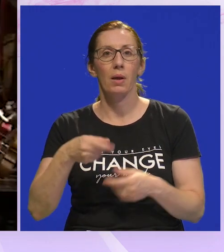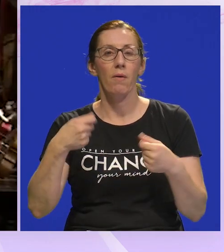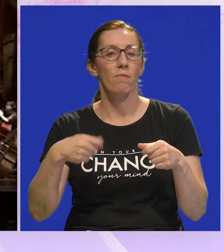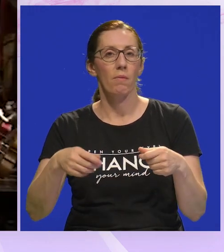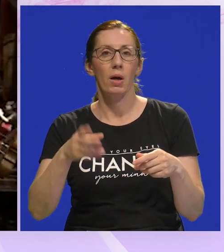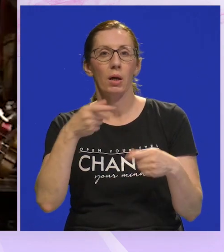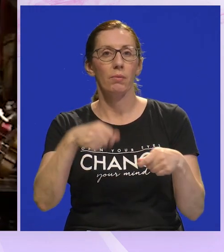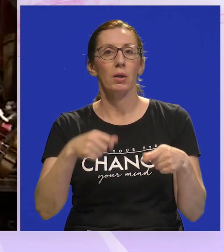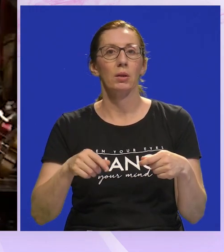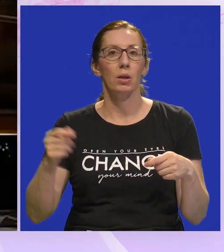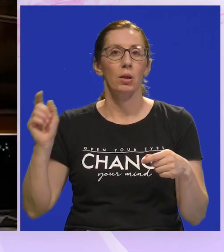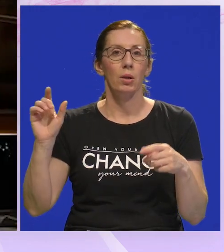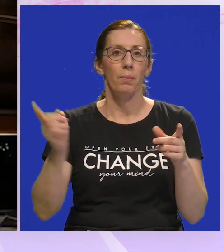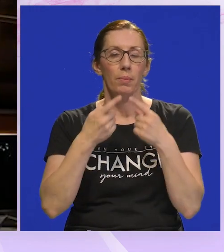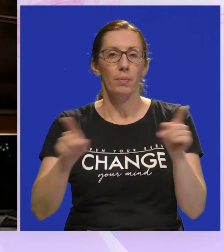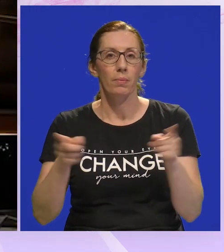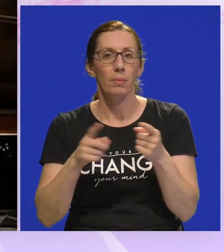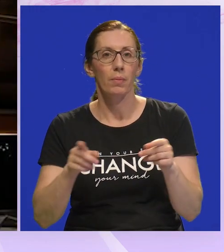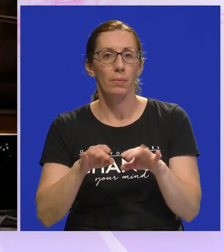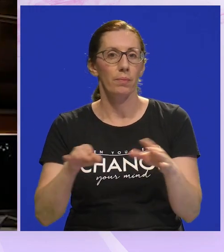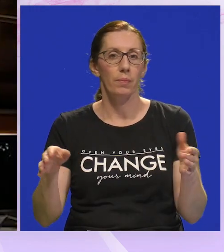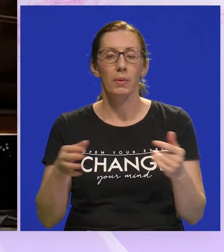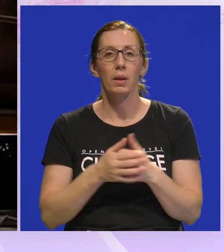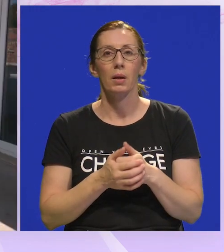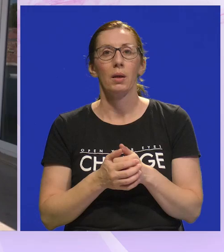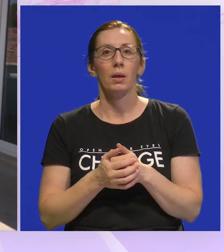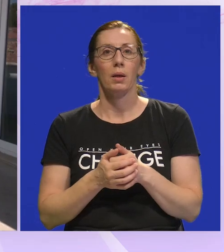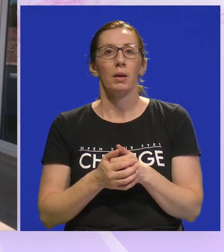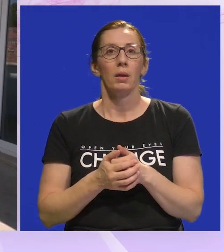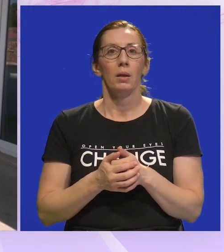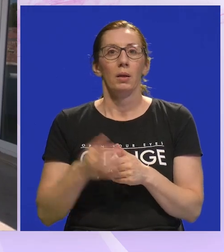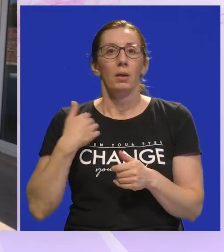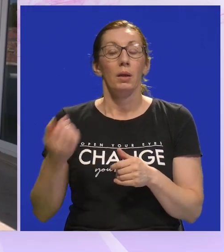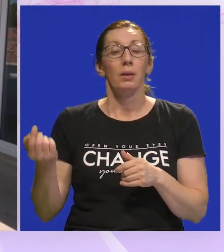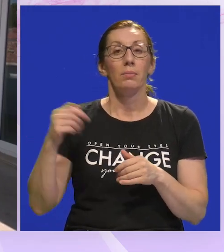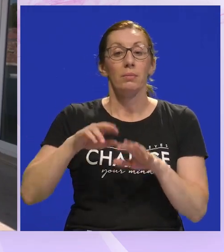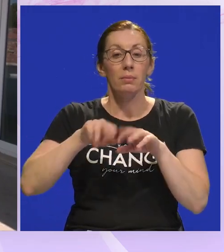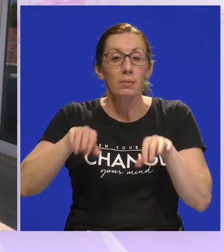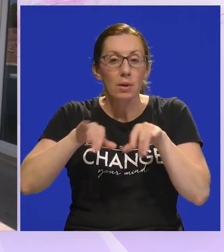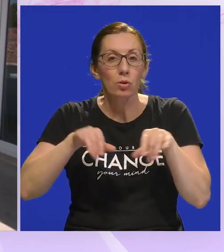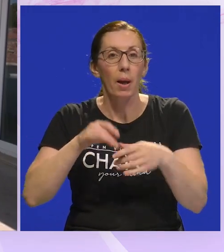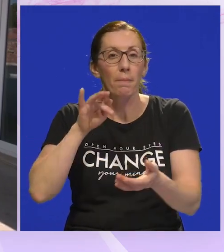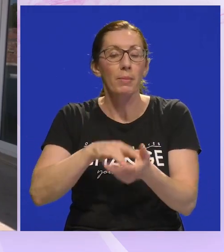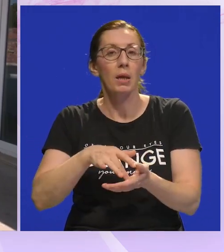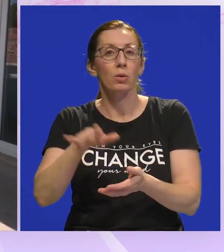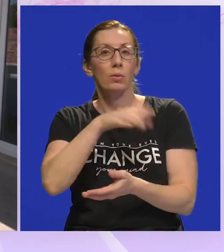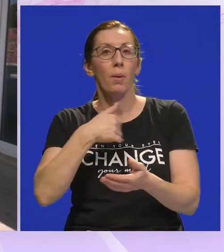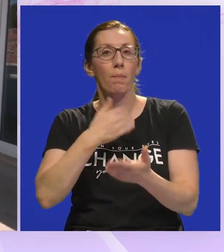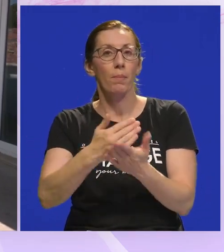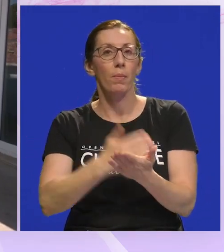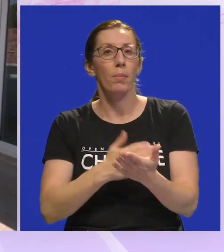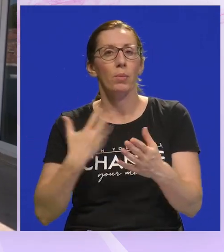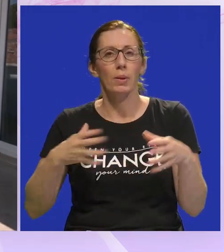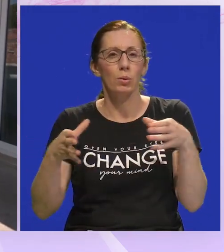Ovdje se radi o vrhunskim umjetnicima koji imaju priliku puno nastupati. Oni su zapravo jedva našli mjesta u svojem programu koji